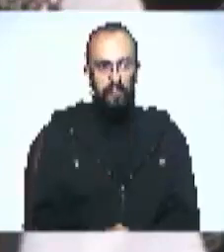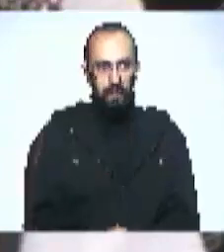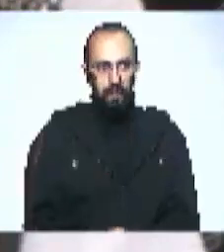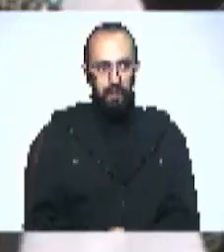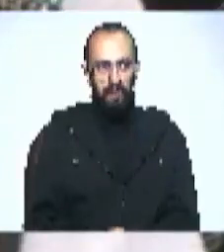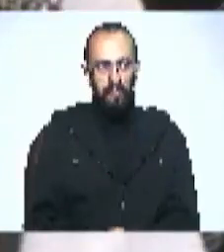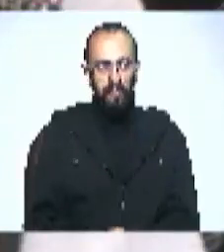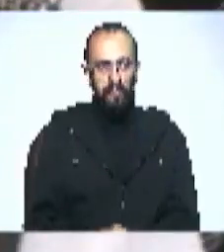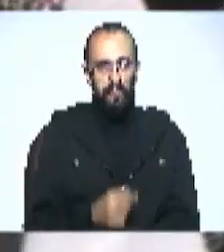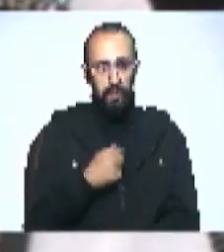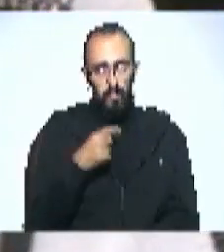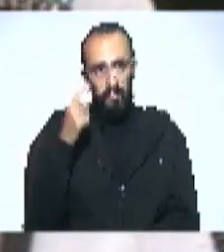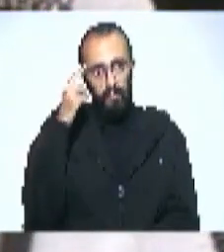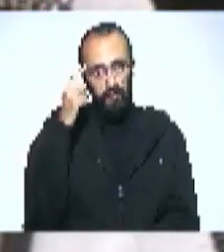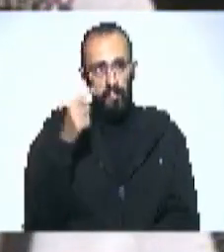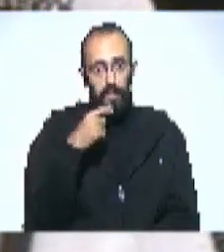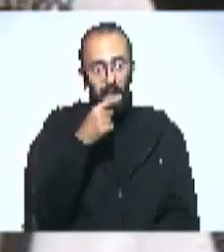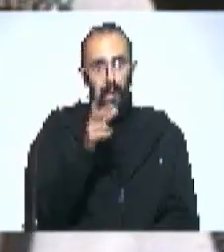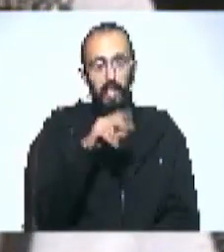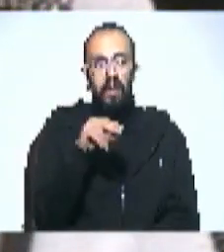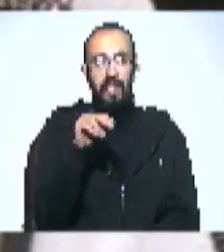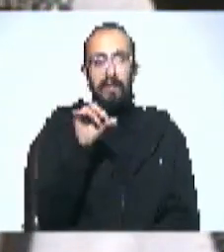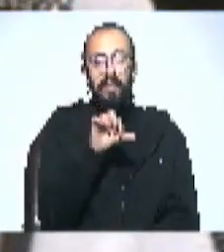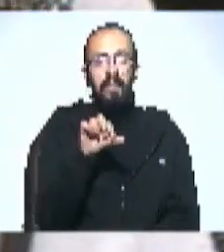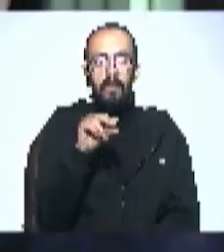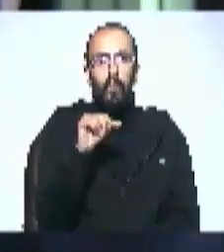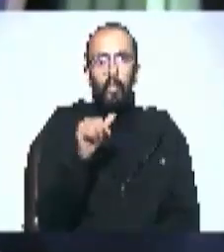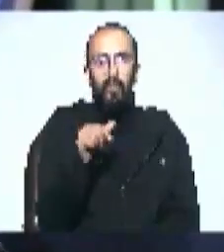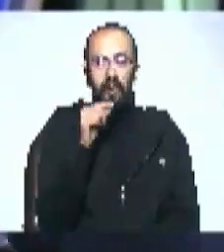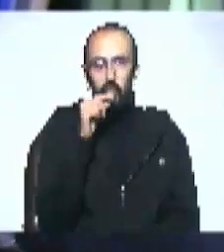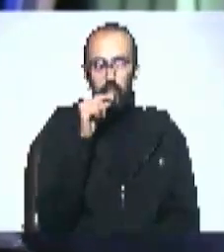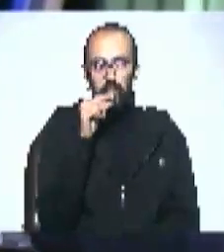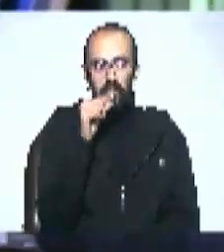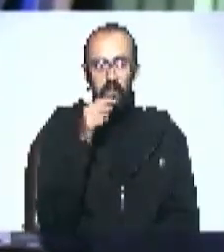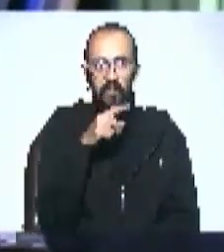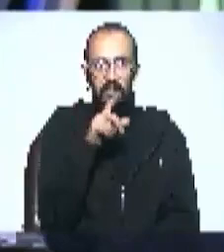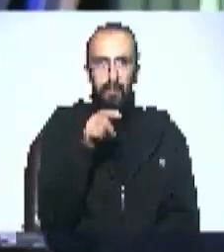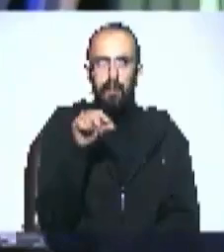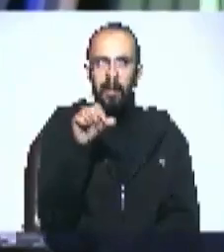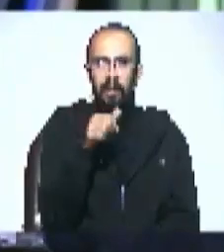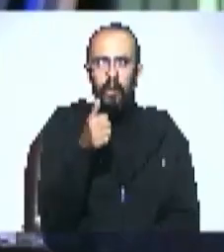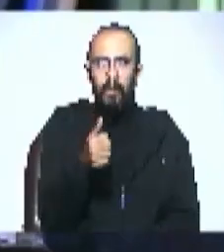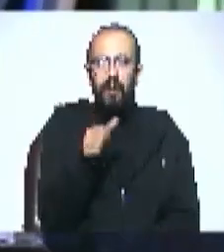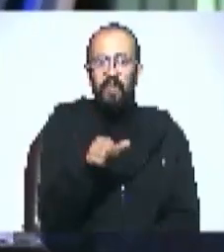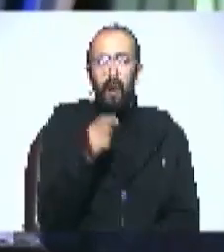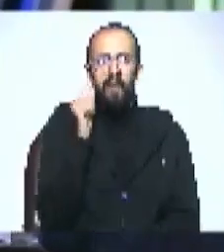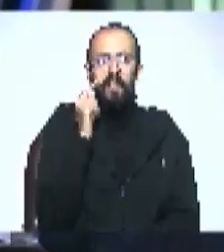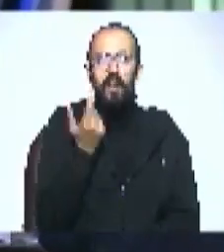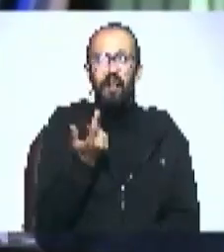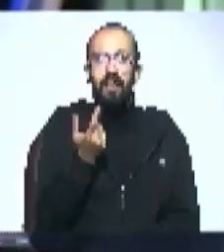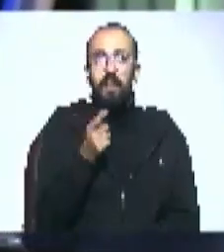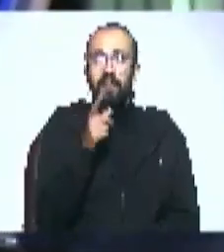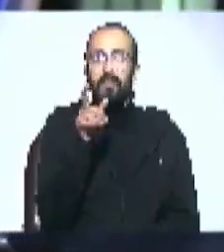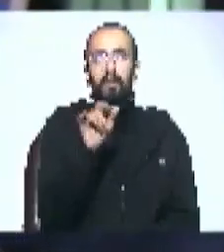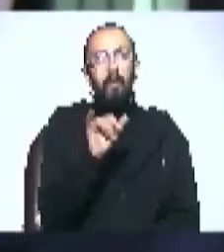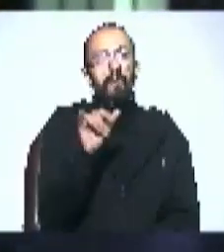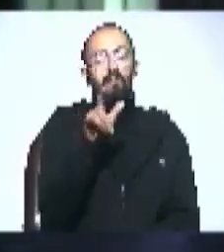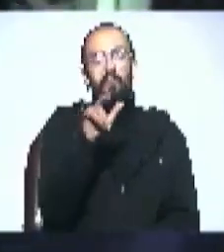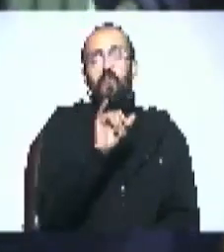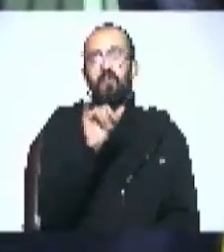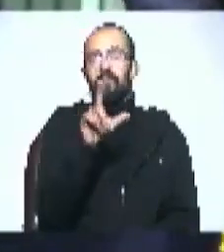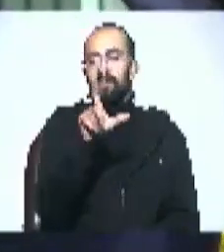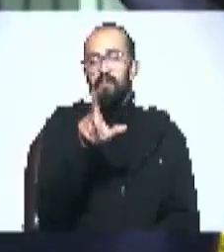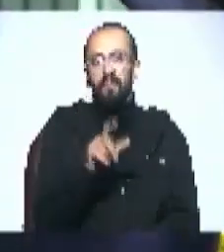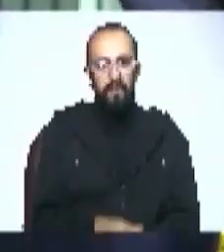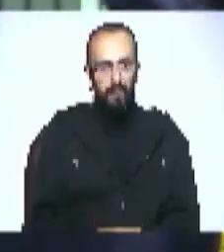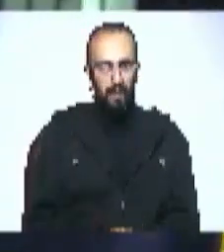انا بقى اقول معلومه حلوه قوي على زيت الزيتون. ليه؟ ازاي نعرف اذا كان زيت الزيتون ده كويس ولا مش كويس؟ دي مهمه جدا.